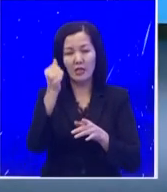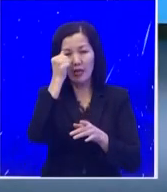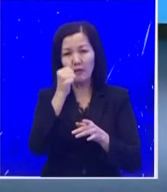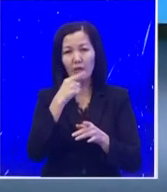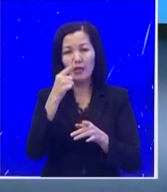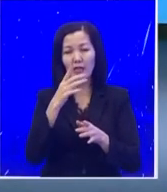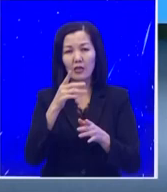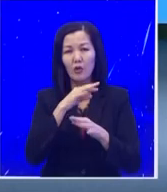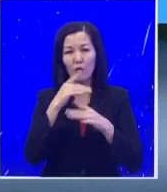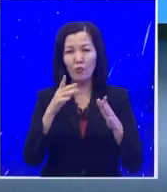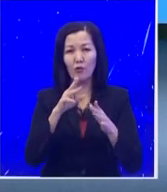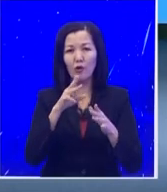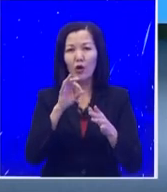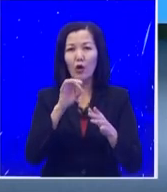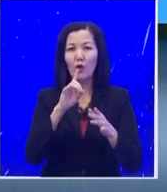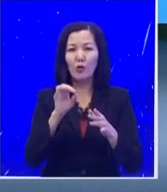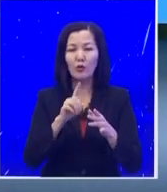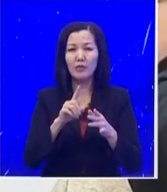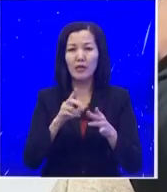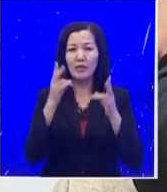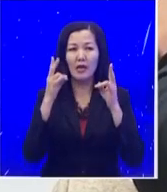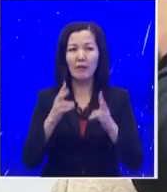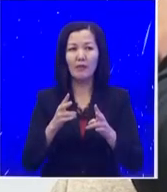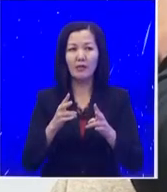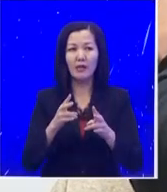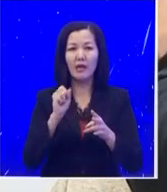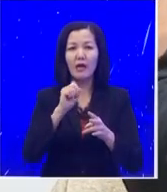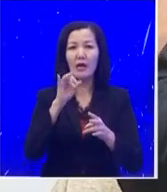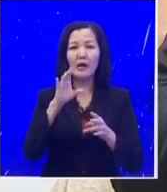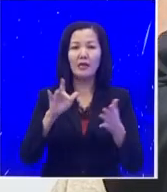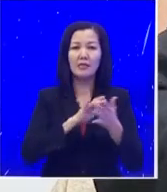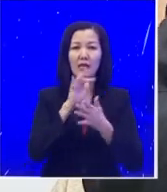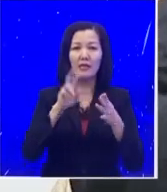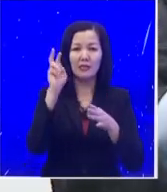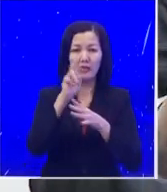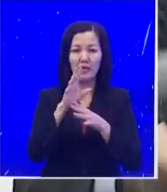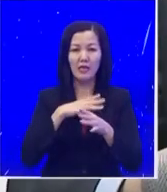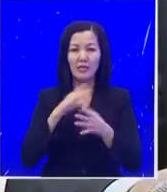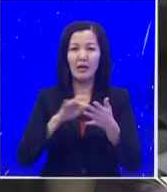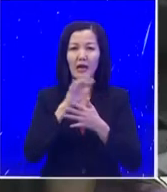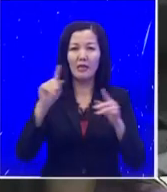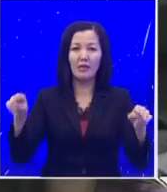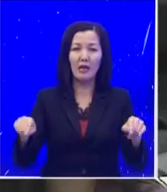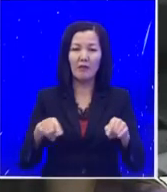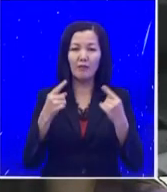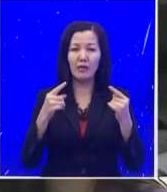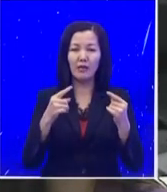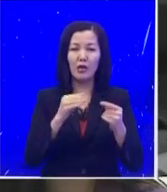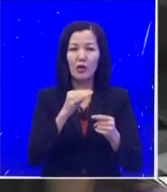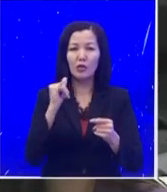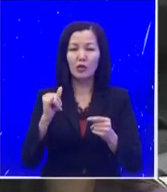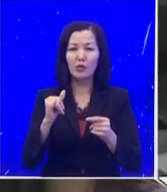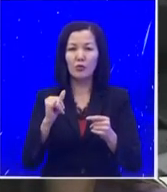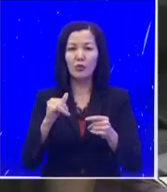көп болды. Бірі Роза Тастайғызы. Апат талқандаған Арыс қаласынан арнайы келіпті. Қаланы қалпына келтіріскен